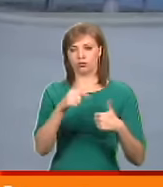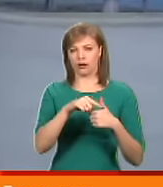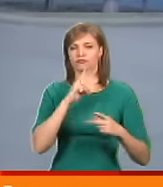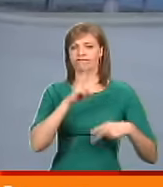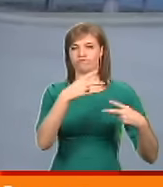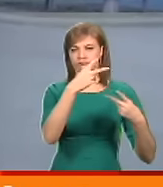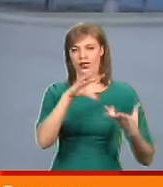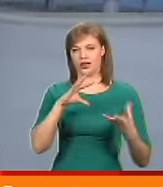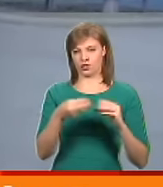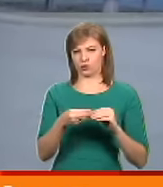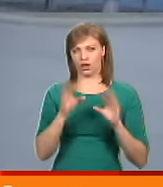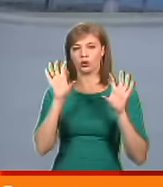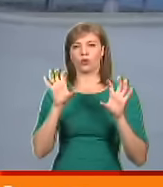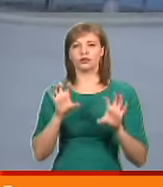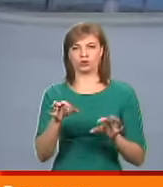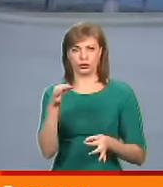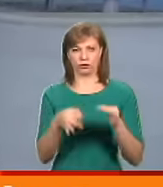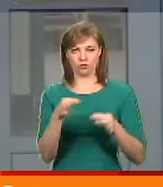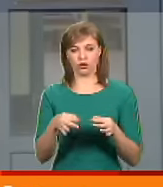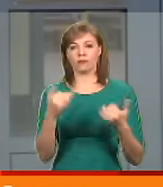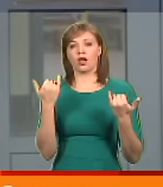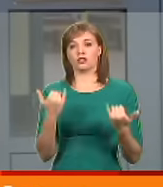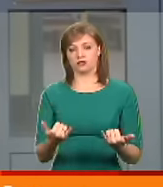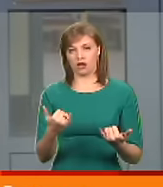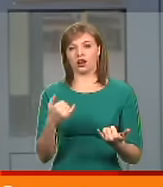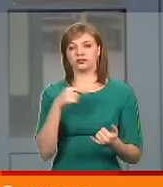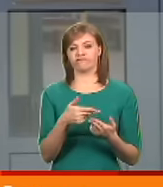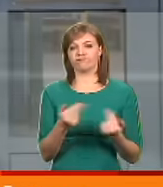оскаржив результати в Конституційному суді. Цього разу Гофер визнав свою поразку.